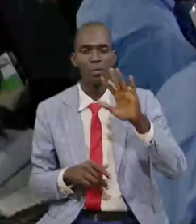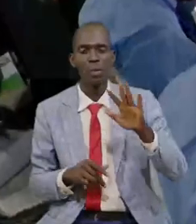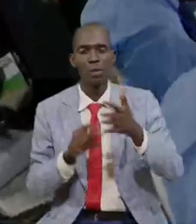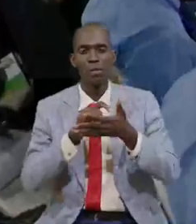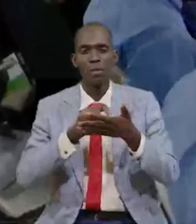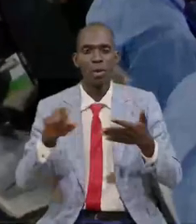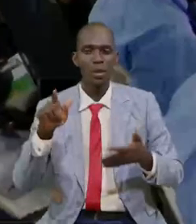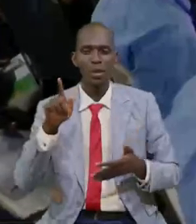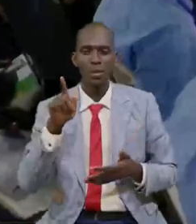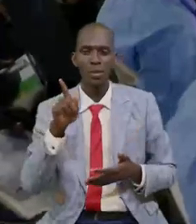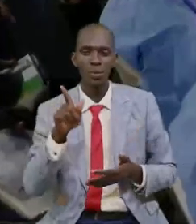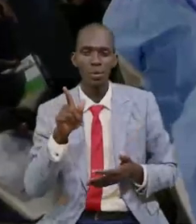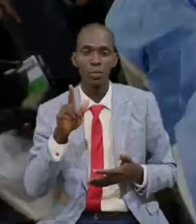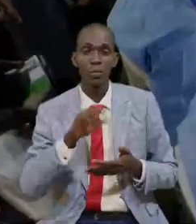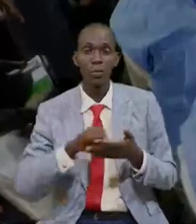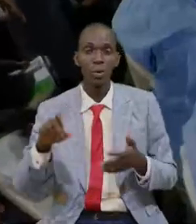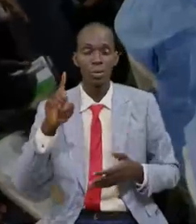Éphésiens 5, verset 1.